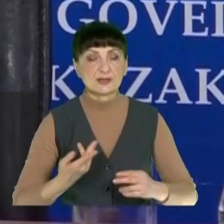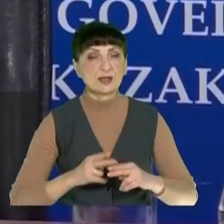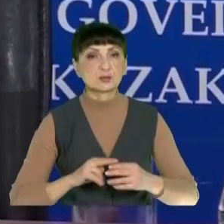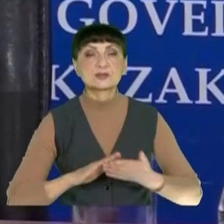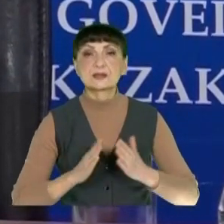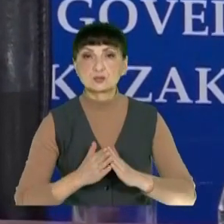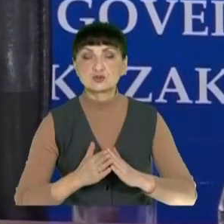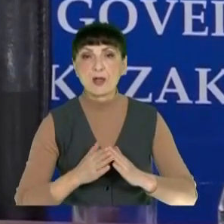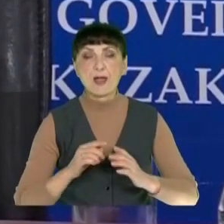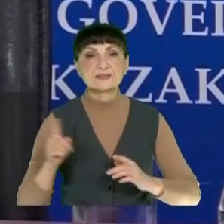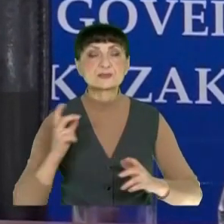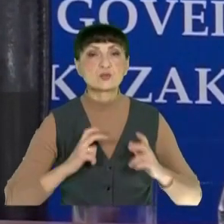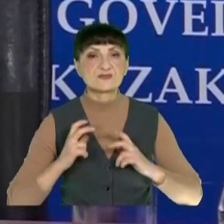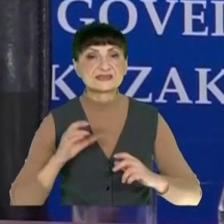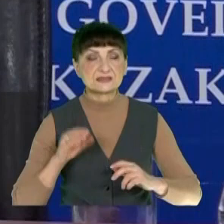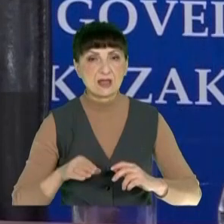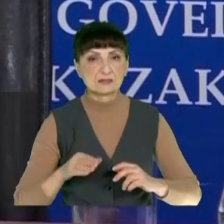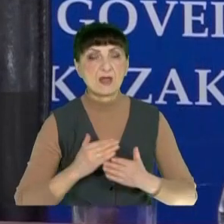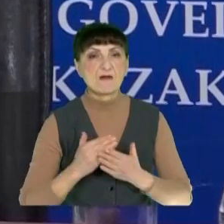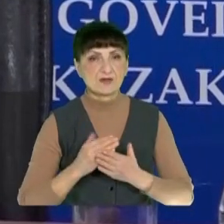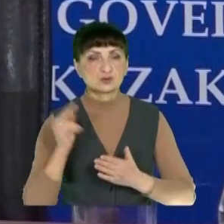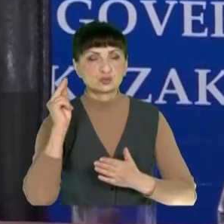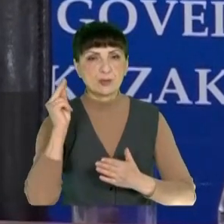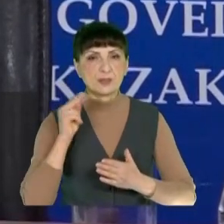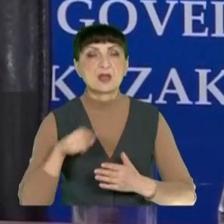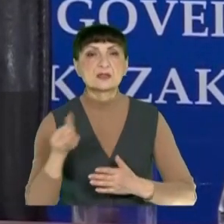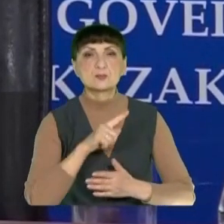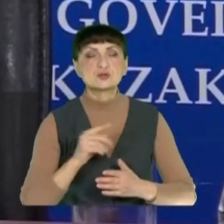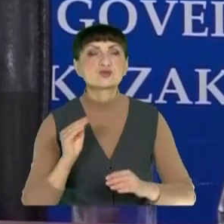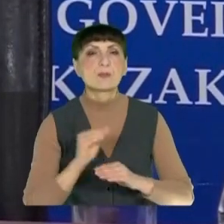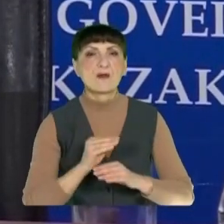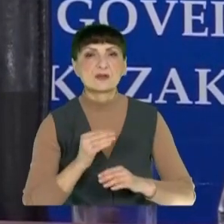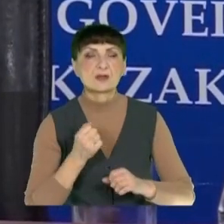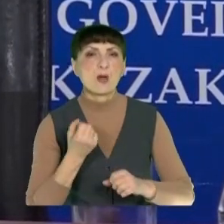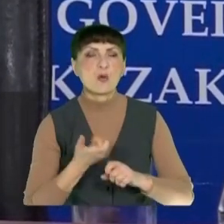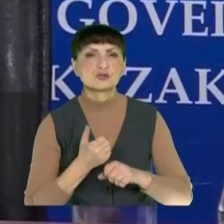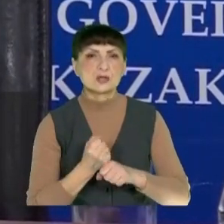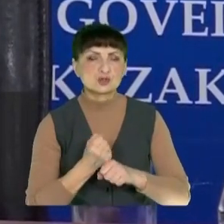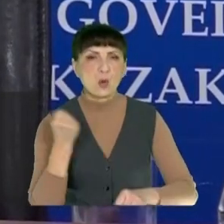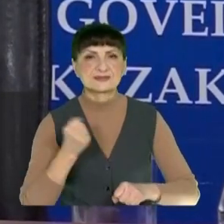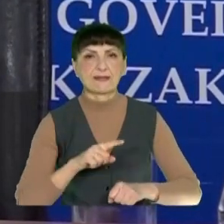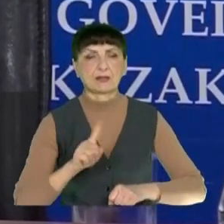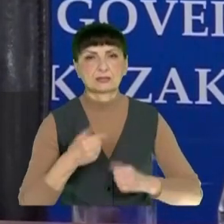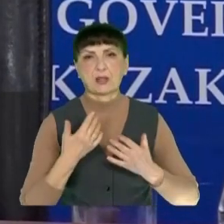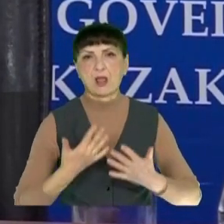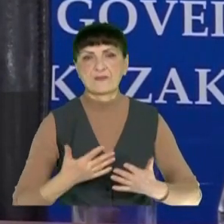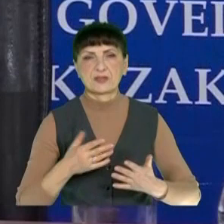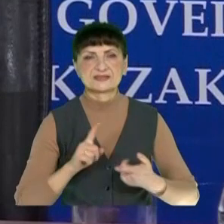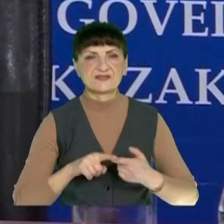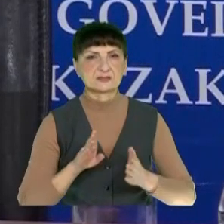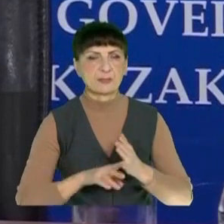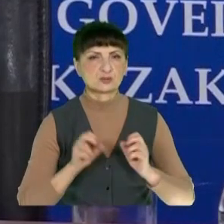заключают договора с университетами, высшими учебными заведениями, к ним будут еще добавлены, выставлены более жесткие условия